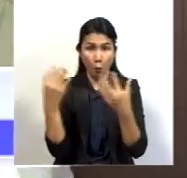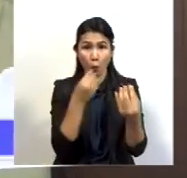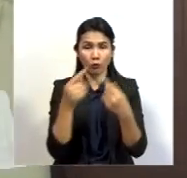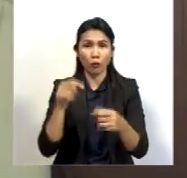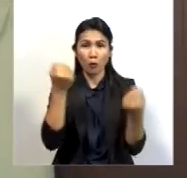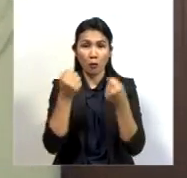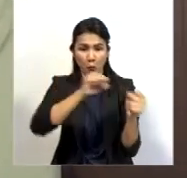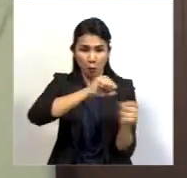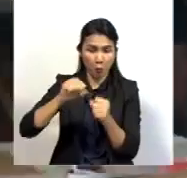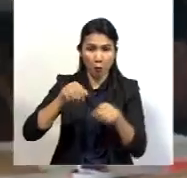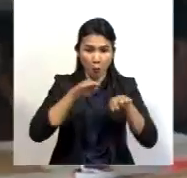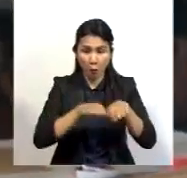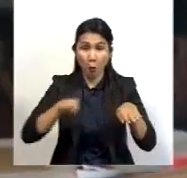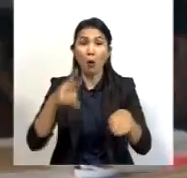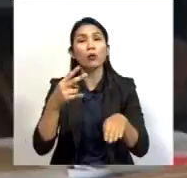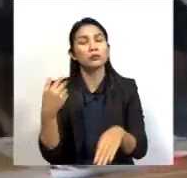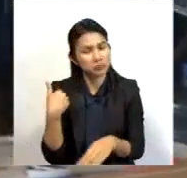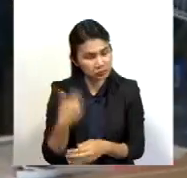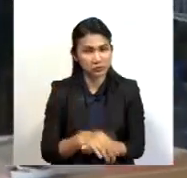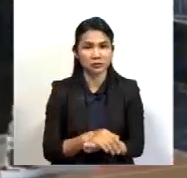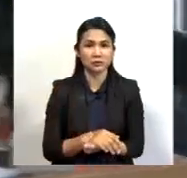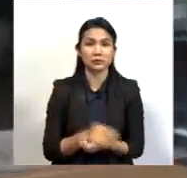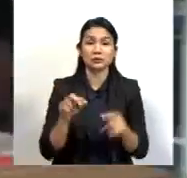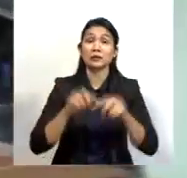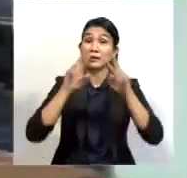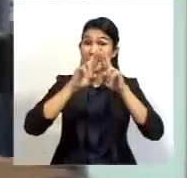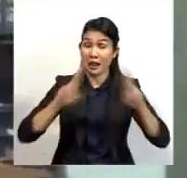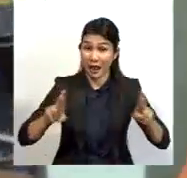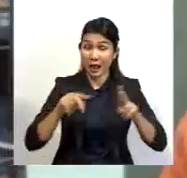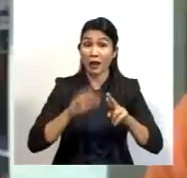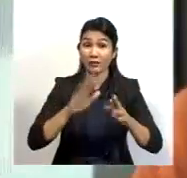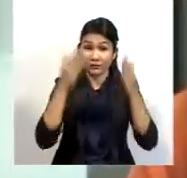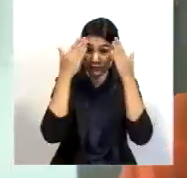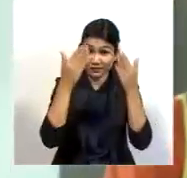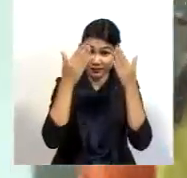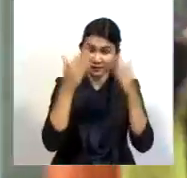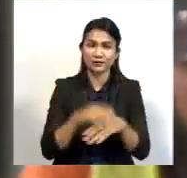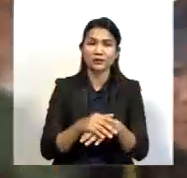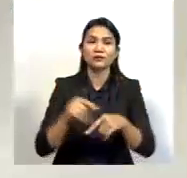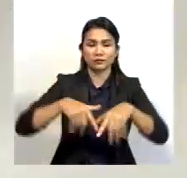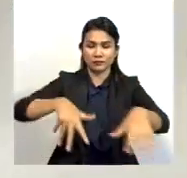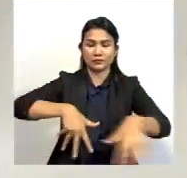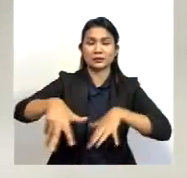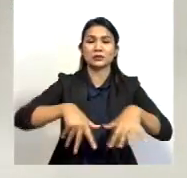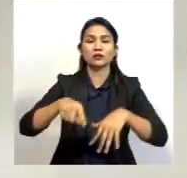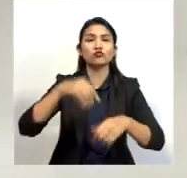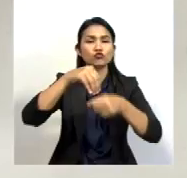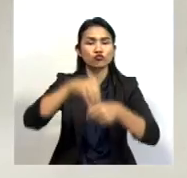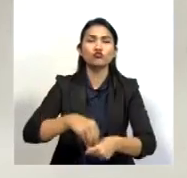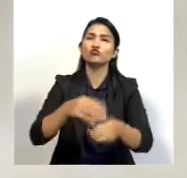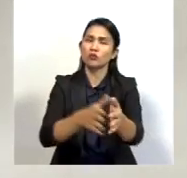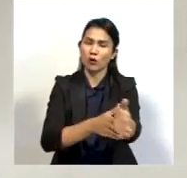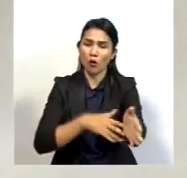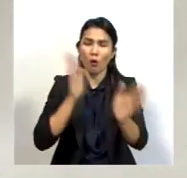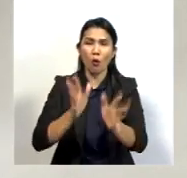ตู้วันมา 2-3 คันก็มาจอดกัน ร้านอาหารครัวมุสลิมยังเป็นร้านท้องถิ่นที่เคียงข้างชุมชนค